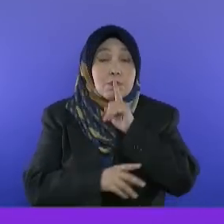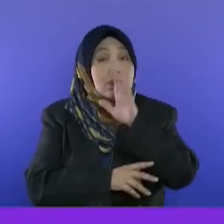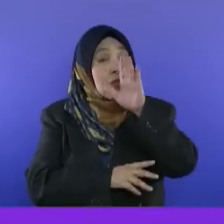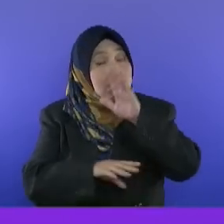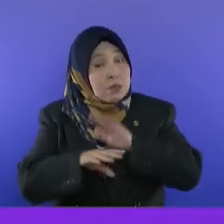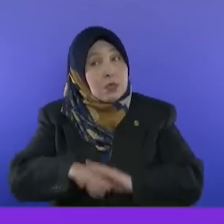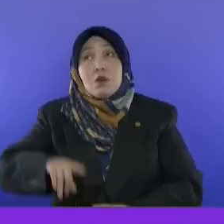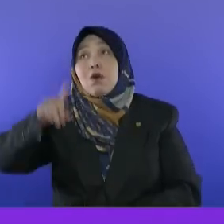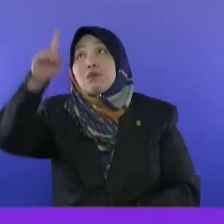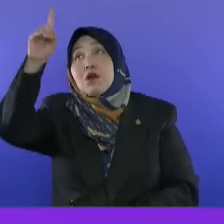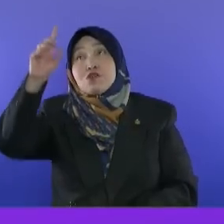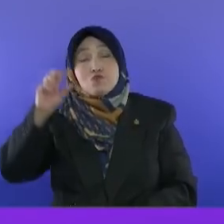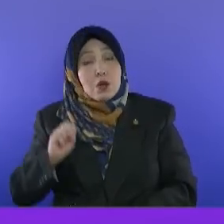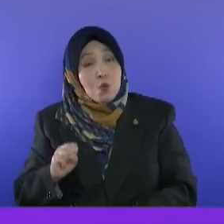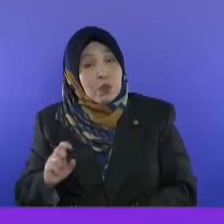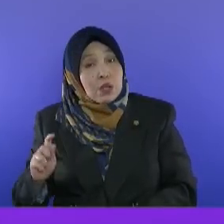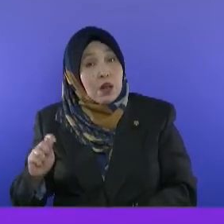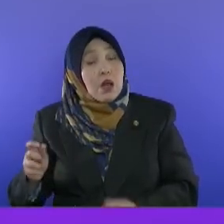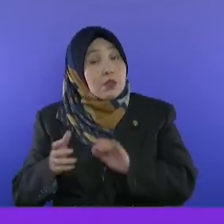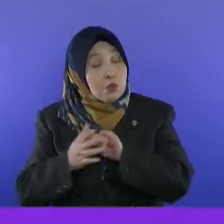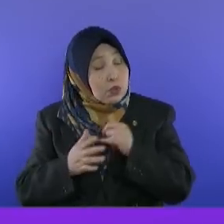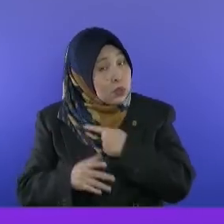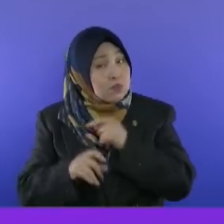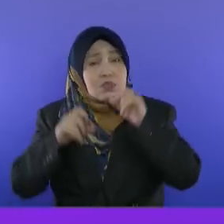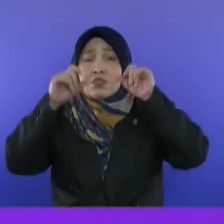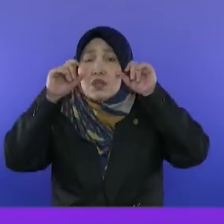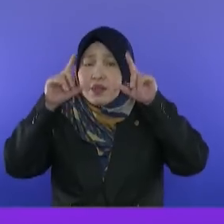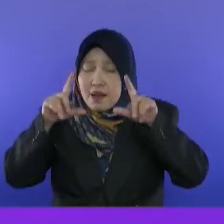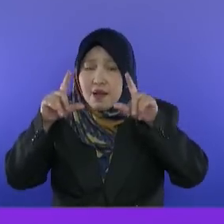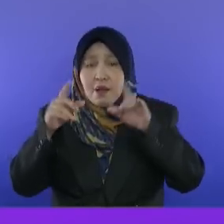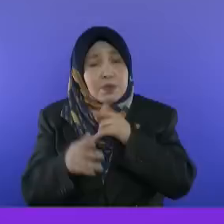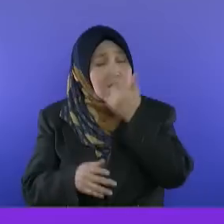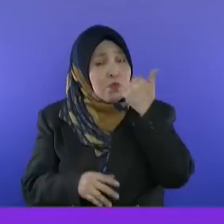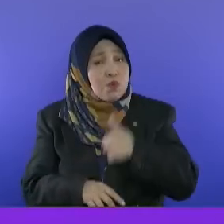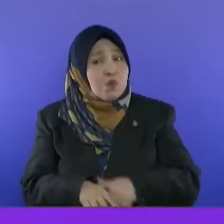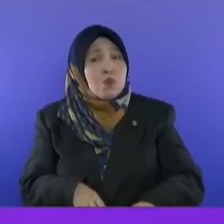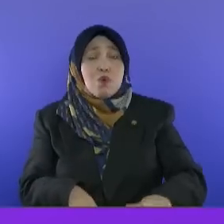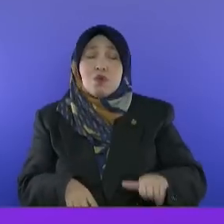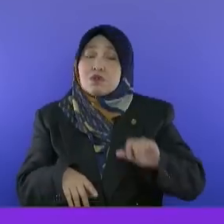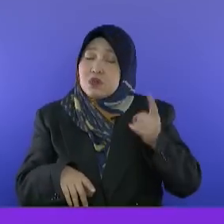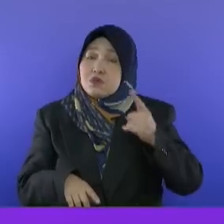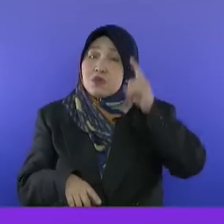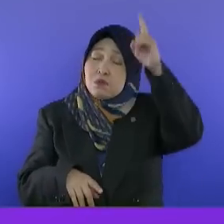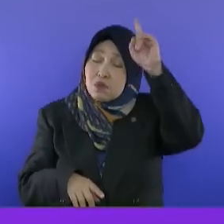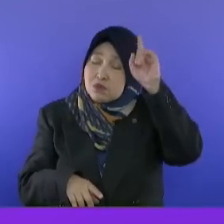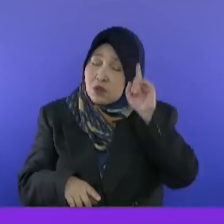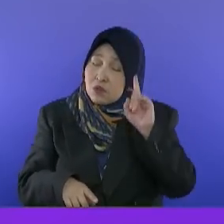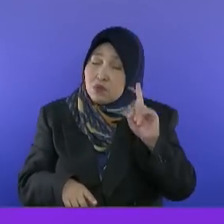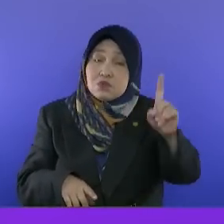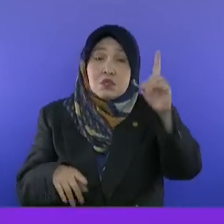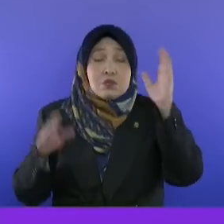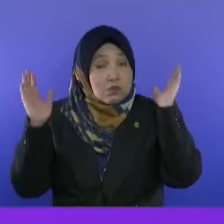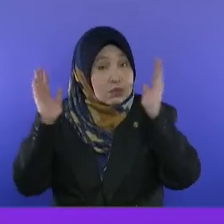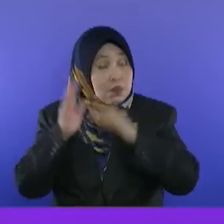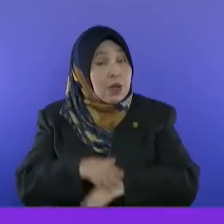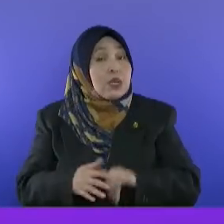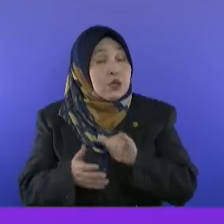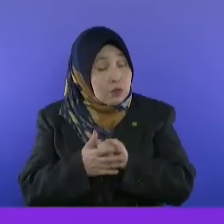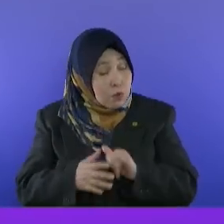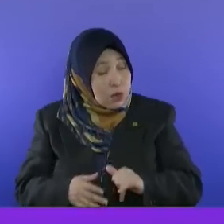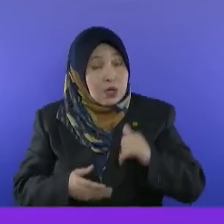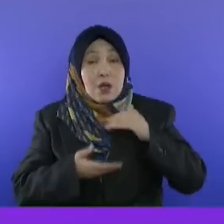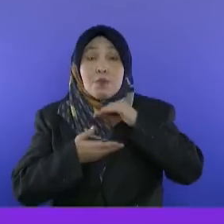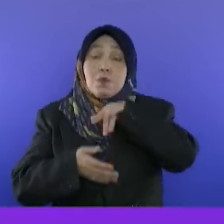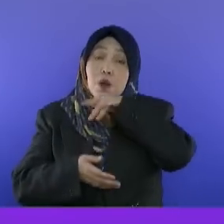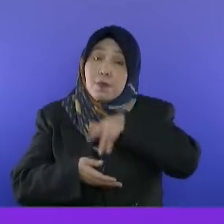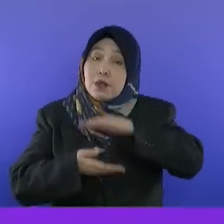kepada Allah subhanahu wa taala itu kita kena sedap ya pasal asyhadu alla ilaha illallah wa Asyhadu anna muhammadar rasulullah itu kita syahadat